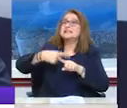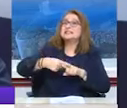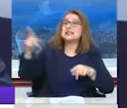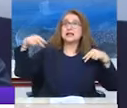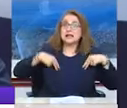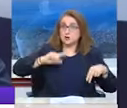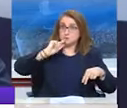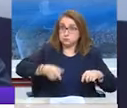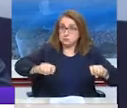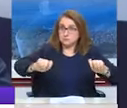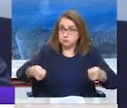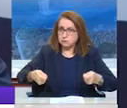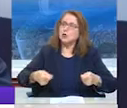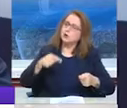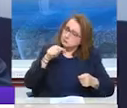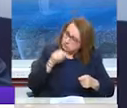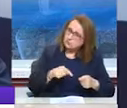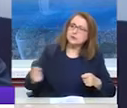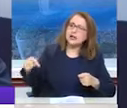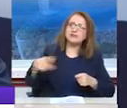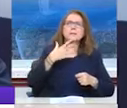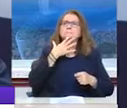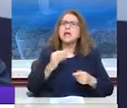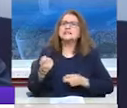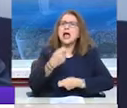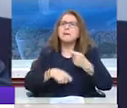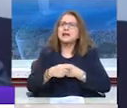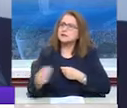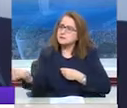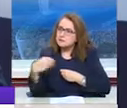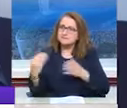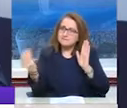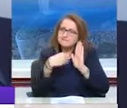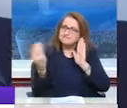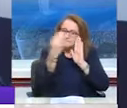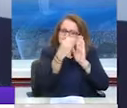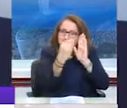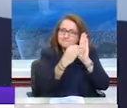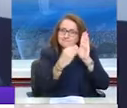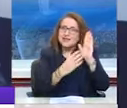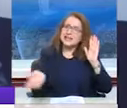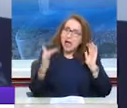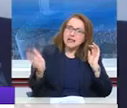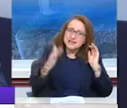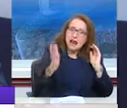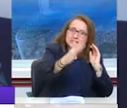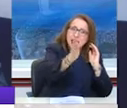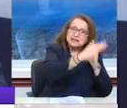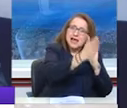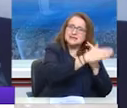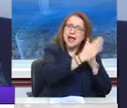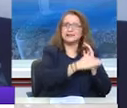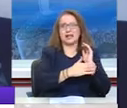να απολαύσουν τον αντίστοιχο για κάθε κατηγορία ευεργετημάτων το μέτρων στήριξης. Επίσης, από